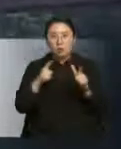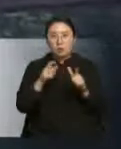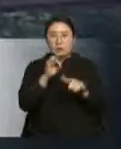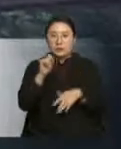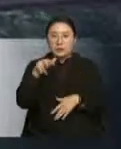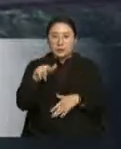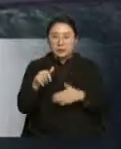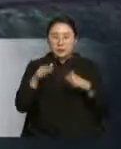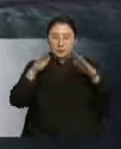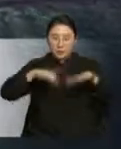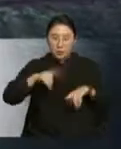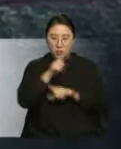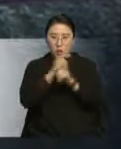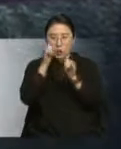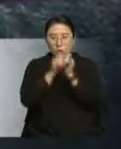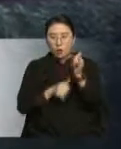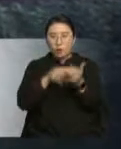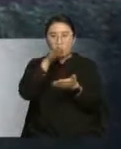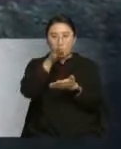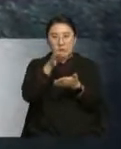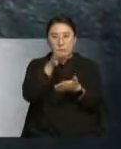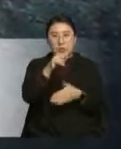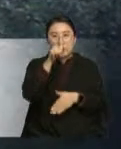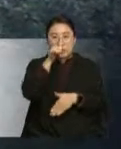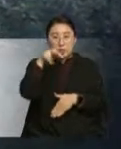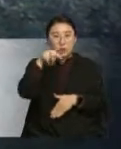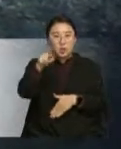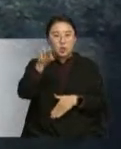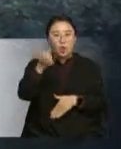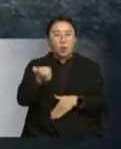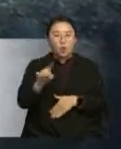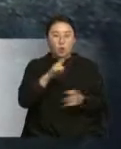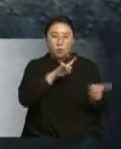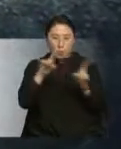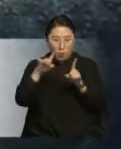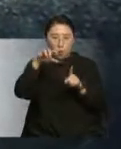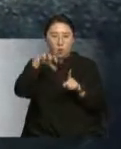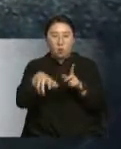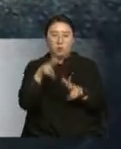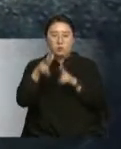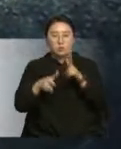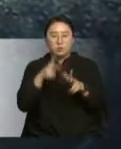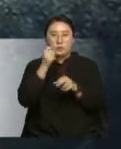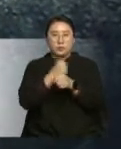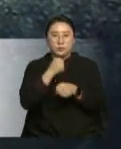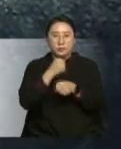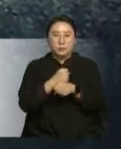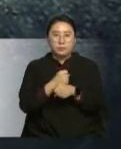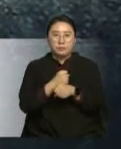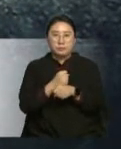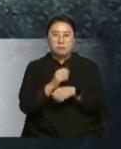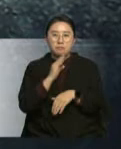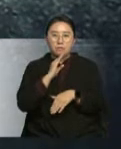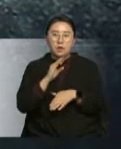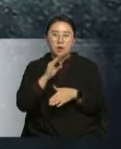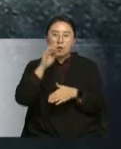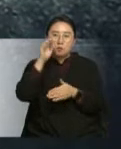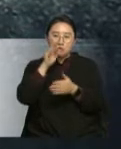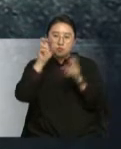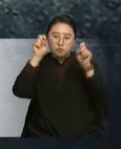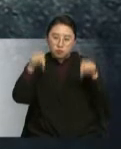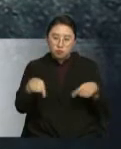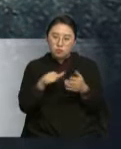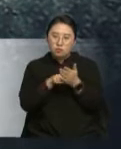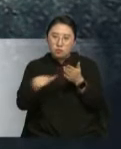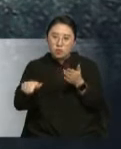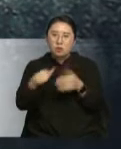이집선생의 제사를 지내는 등 역사적 가치가 있다고 판단돼 복원사업도 펼쳐졌는데요. 이 사업이 사실상 백지화한 것으로